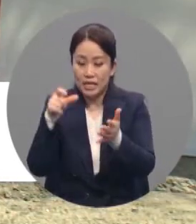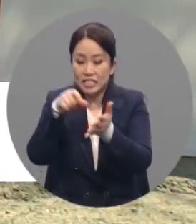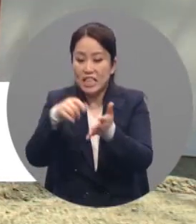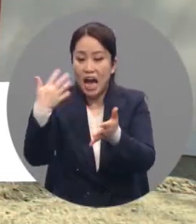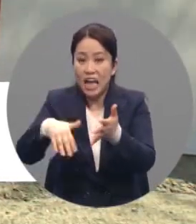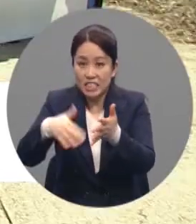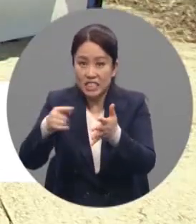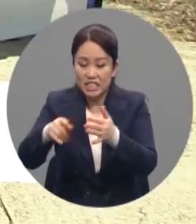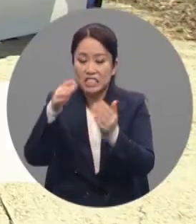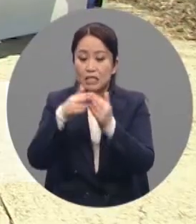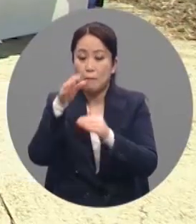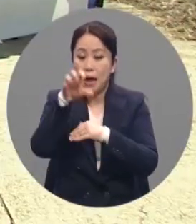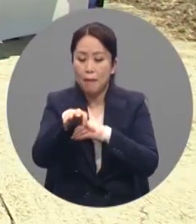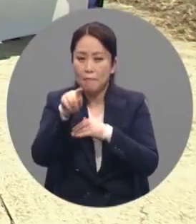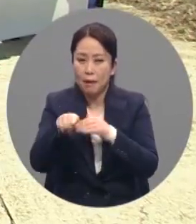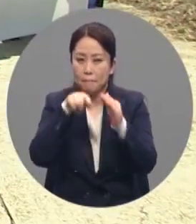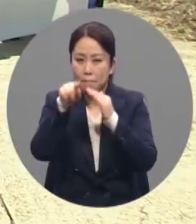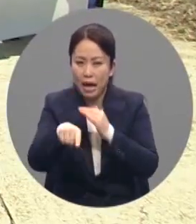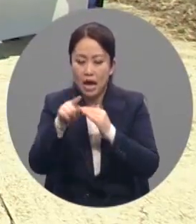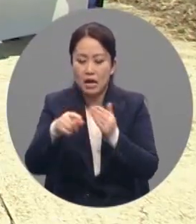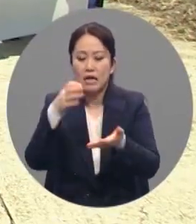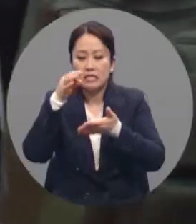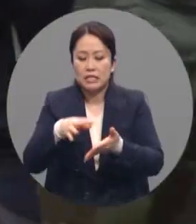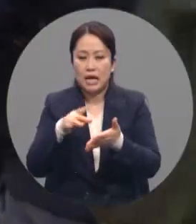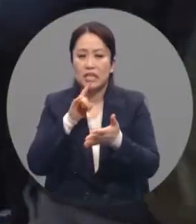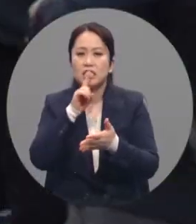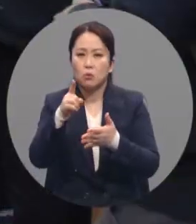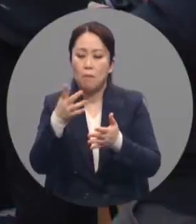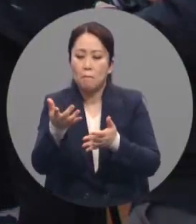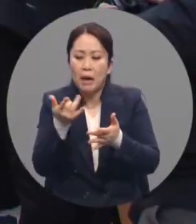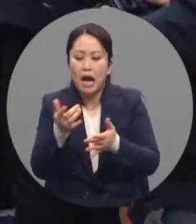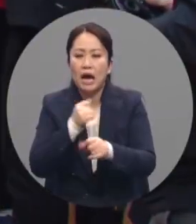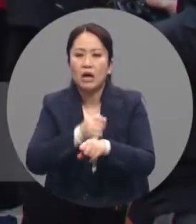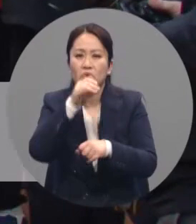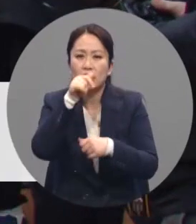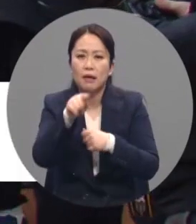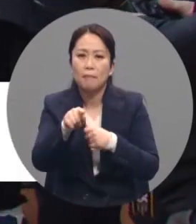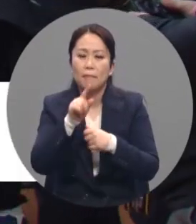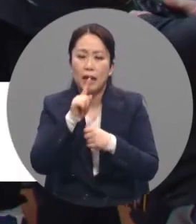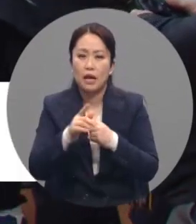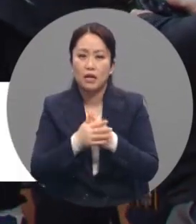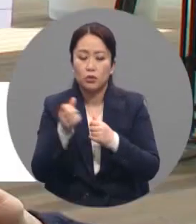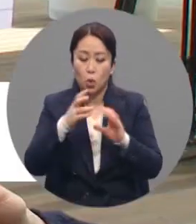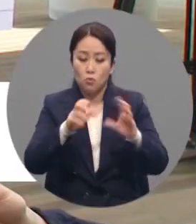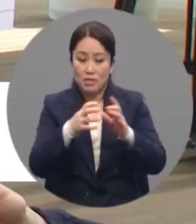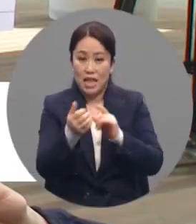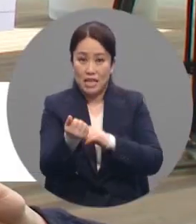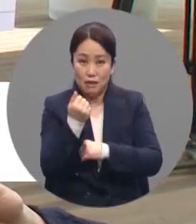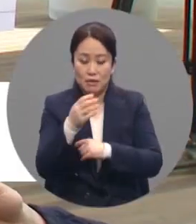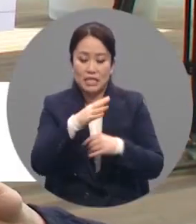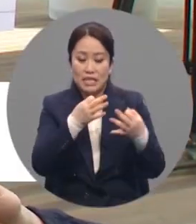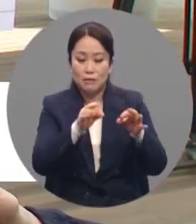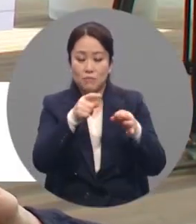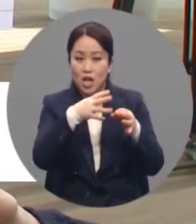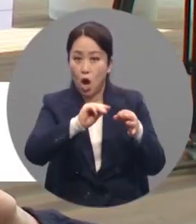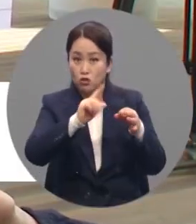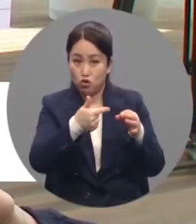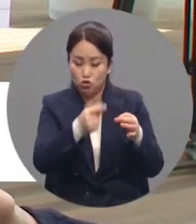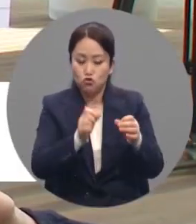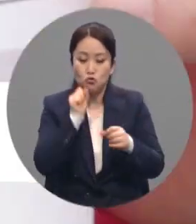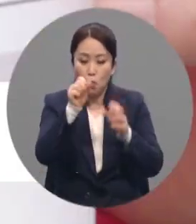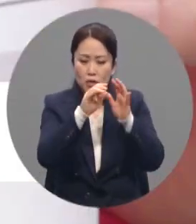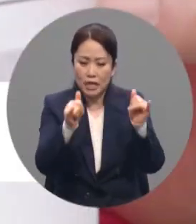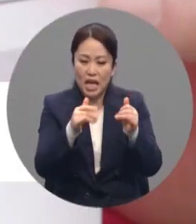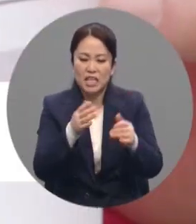재산신고 누락 경위를 밝히라고 공세를 펼쳤고 국민의힘은 김영춘 후보의 친형이 부산 진구청의 토지를